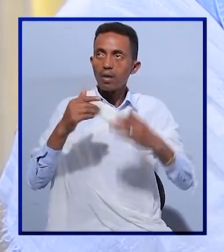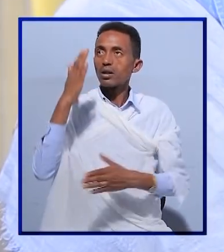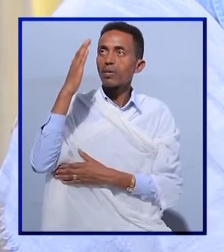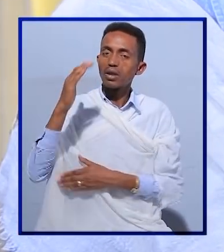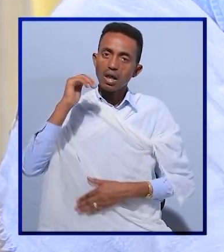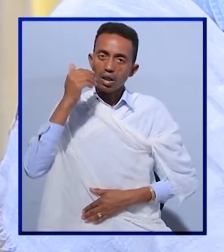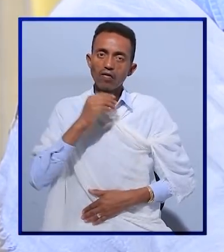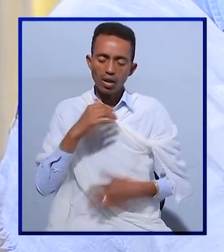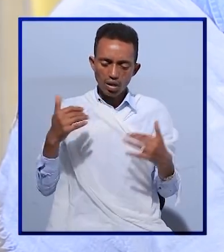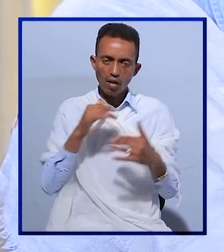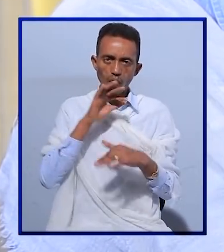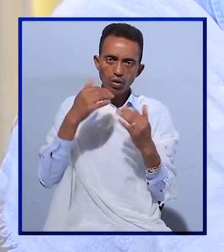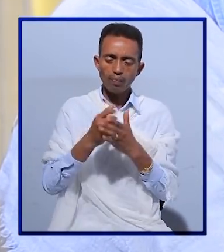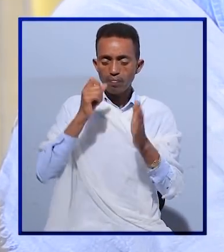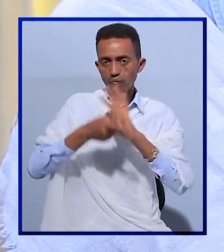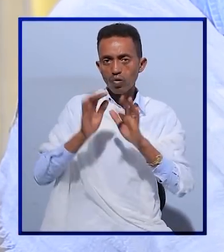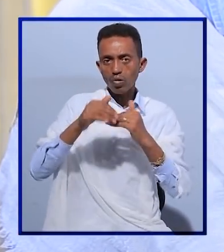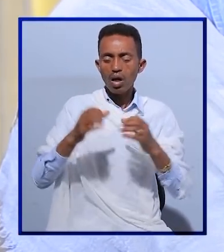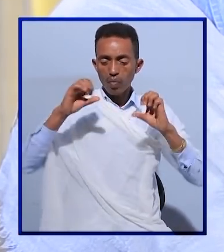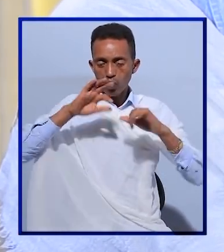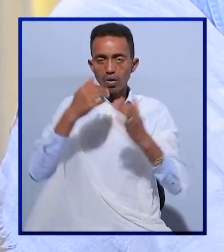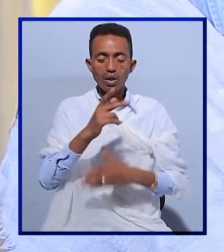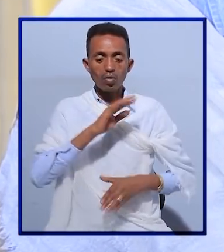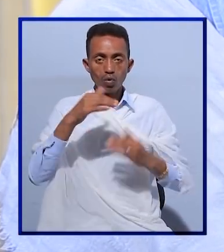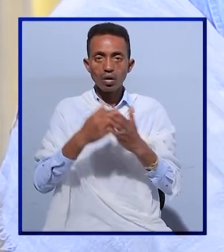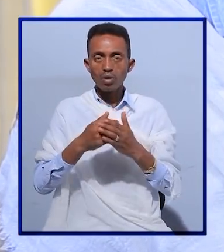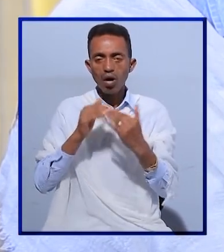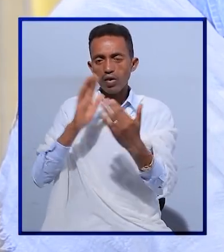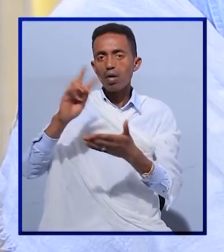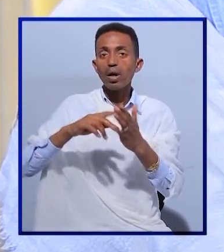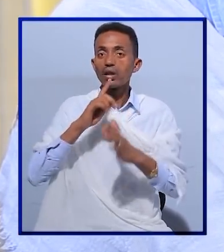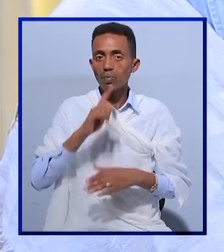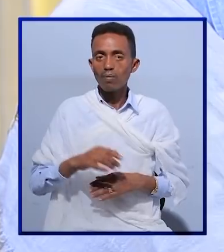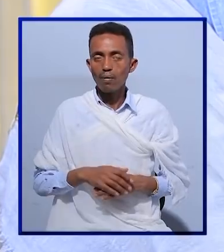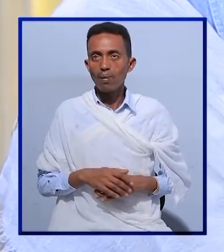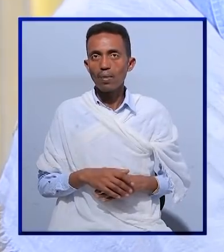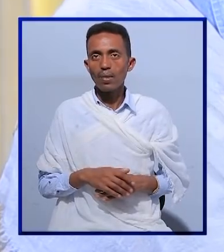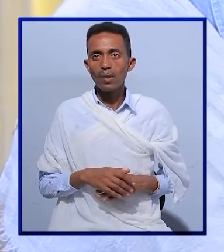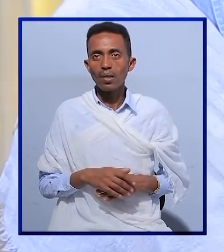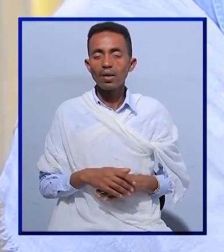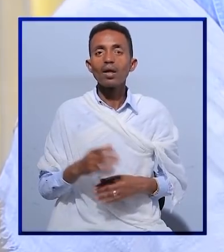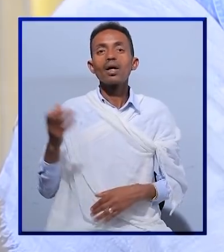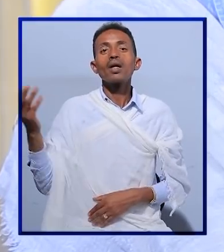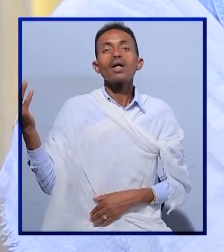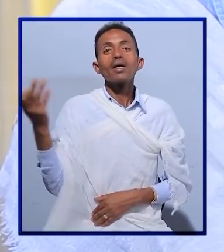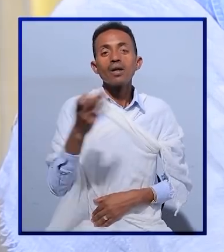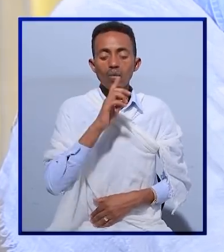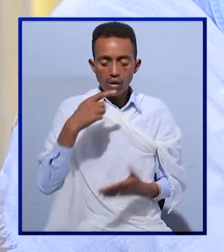የምንመሰክርበት በእግዚአብሔር ሳናፍር ሳንፈራ በዓላውያን ነገስታት ፊት ሳይቀር በማያምኑ ነገስታት ፊት ማለት ነው